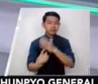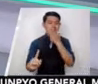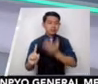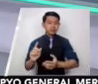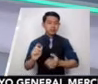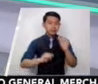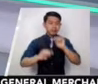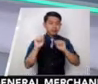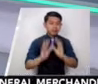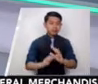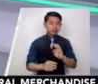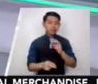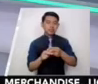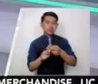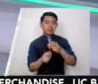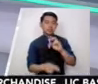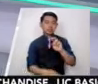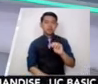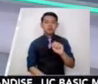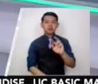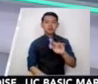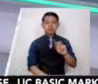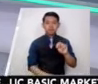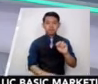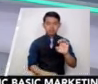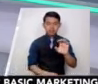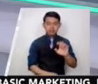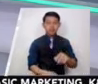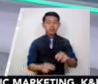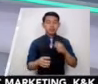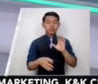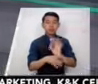na Balota. Ito ang latest mga mare at pare.